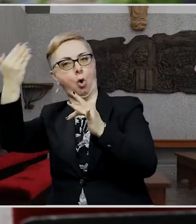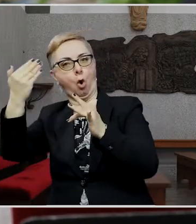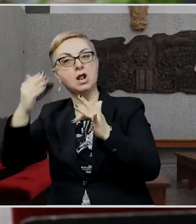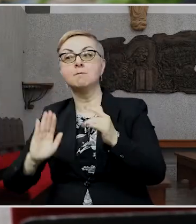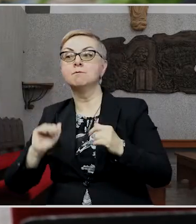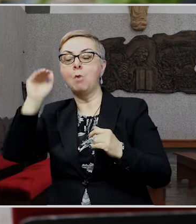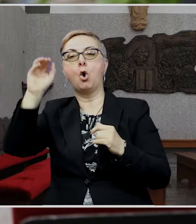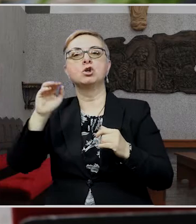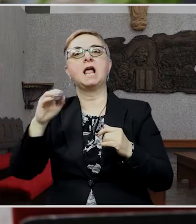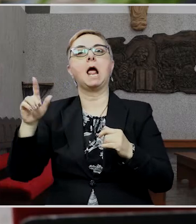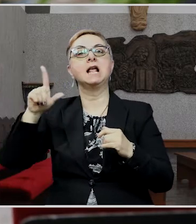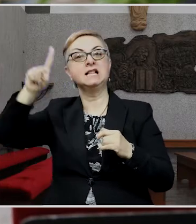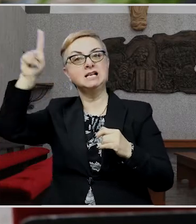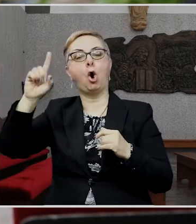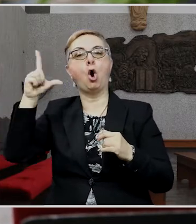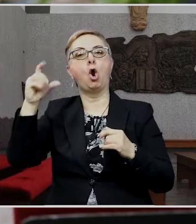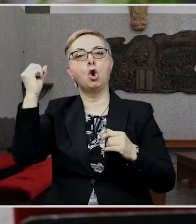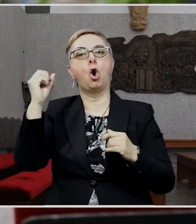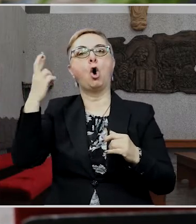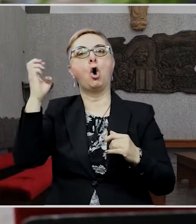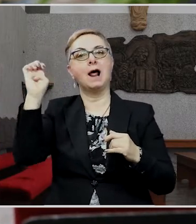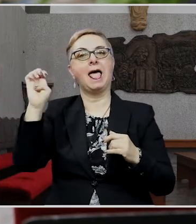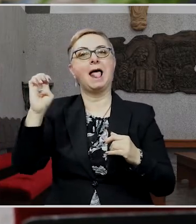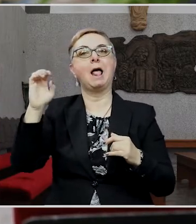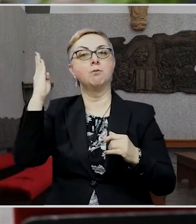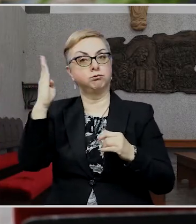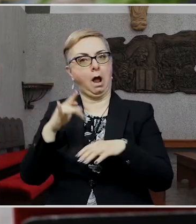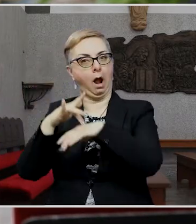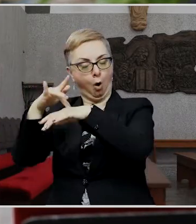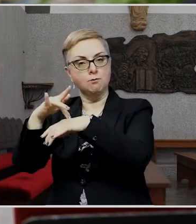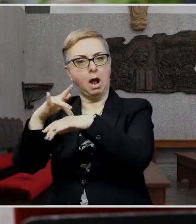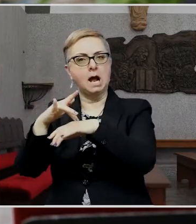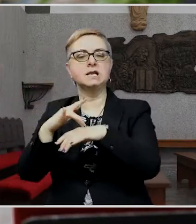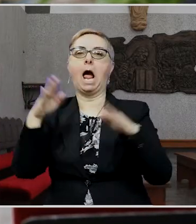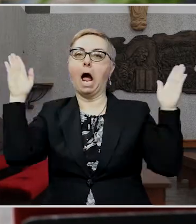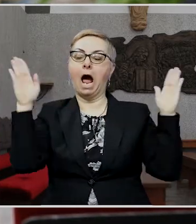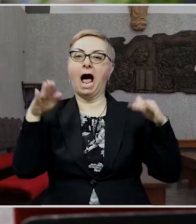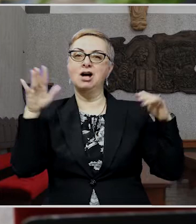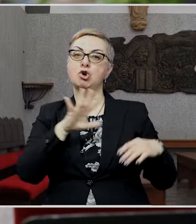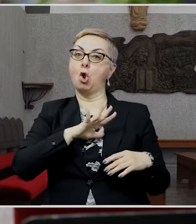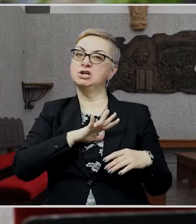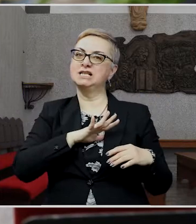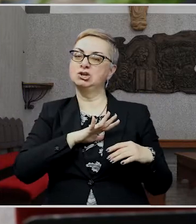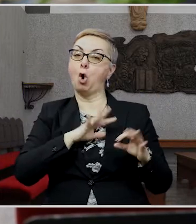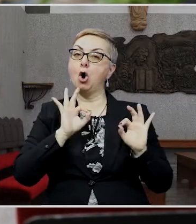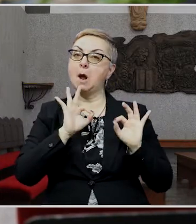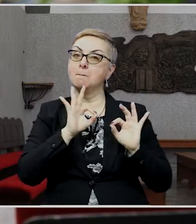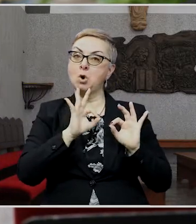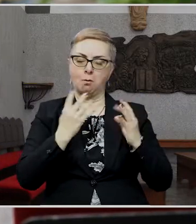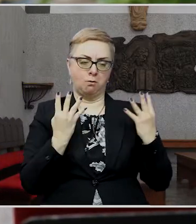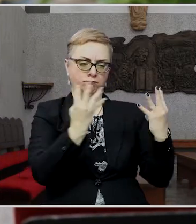gli apparve l'angelo del signore in una fiamma di fuoco dal mezzo di un roveto